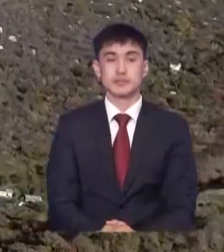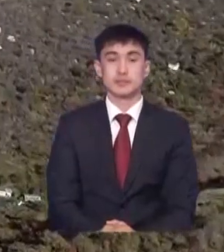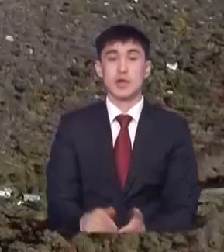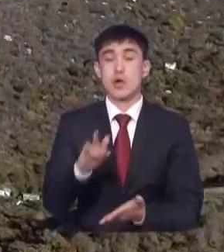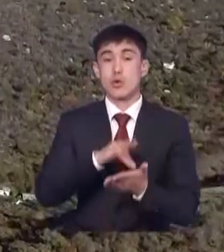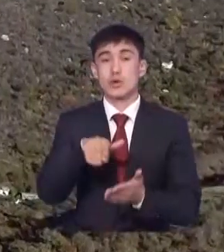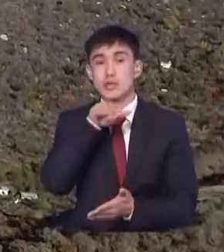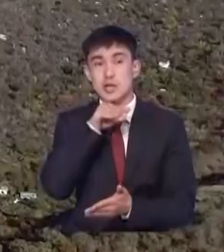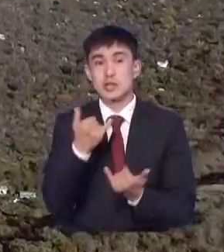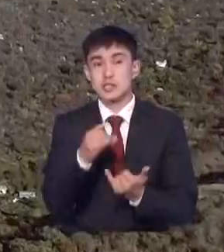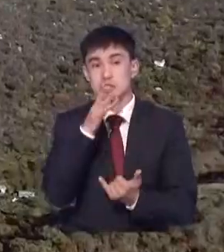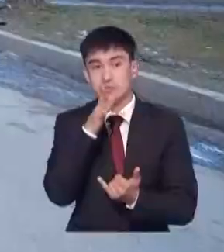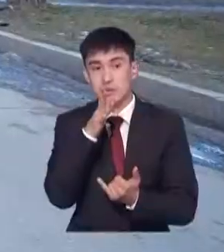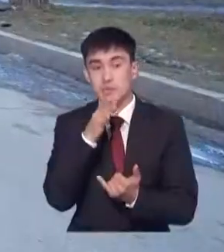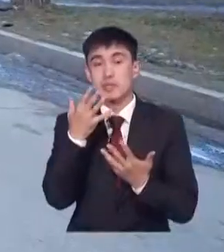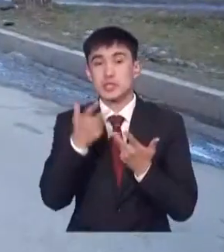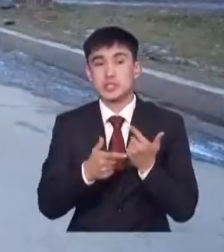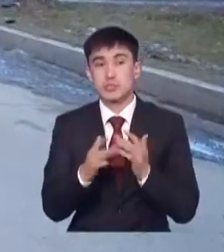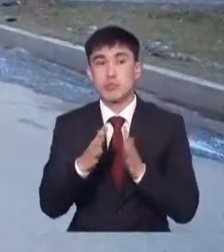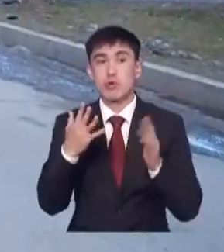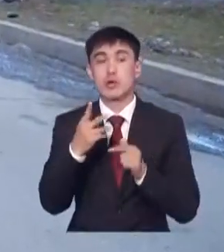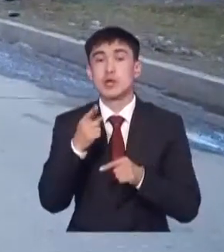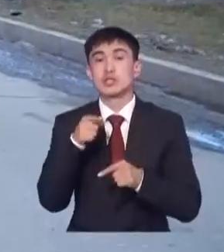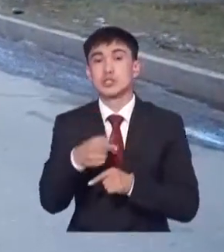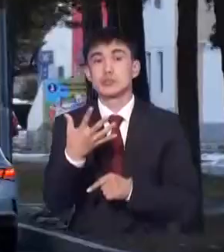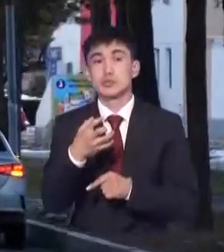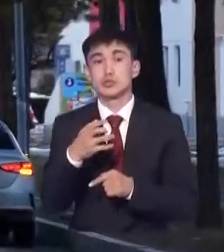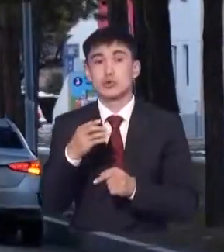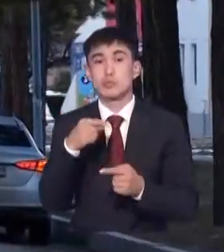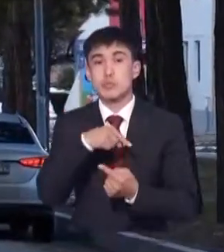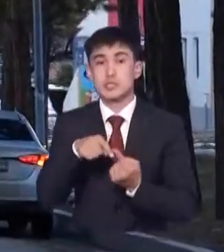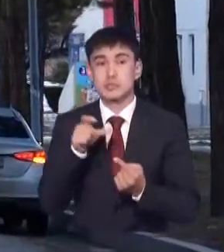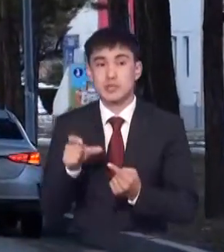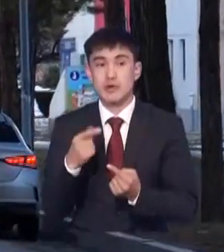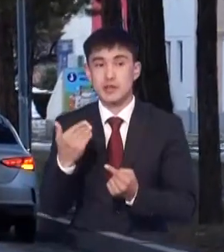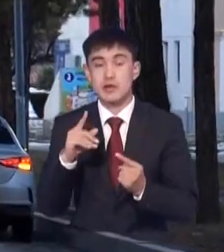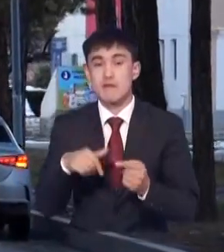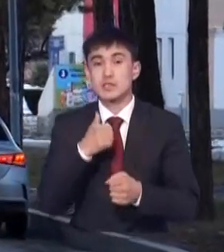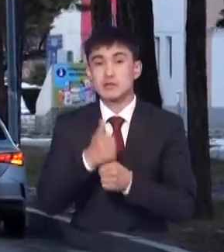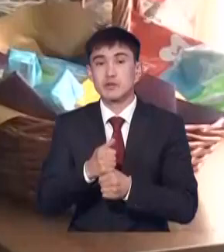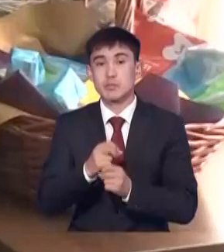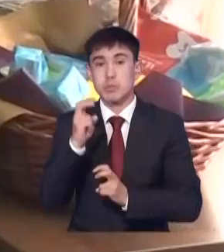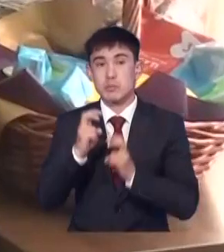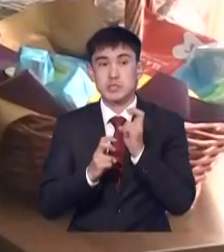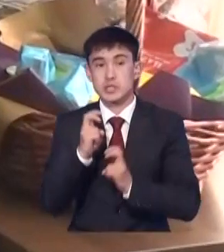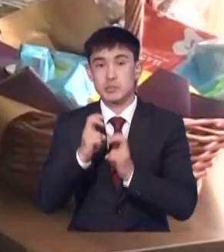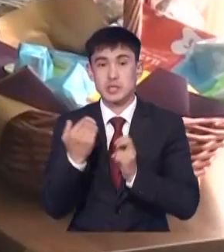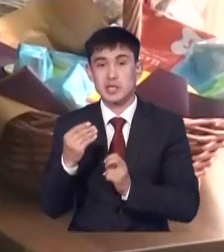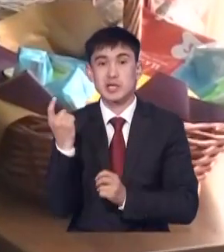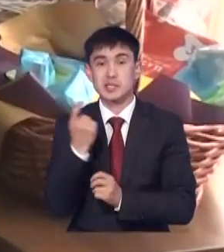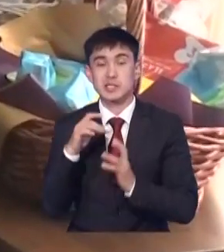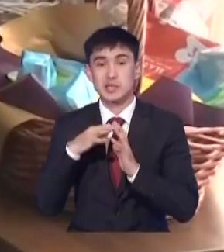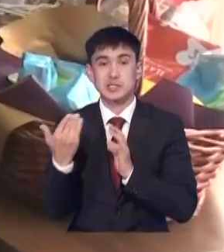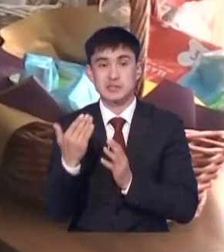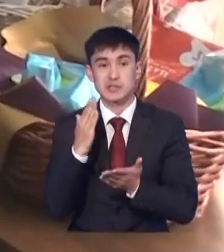В городе Текеле в настоящее время насчитывается более 1500 предпринимателей. Они возглавляют промышленные предприятия и